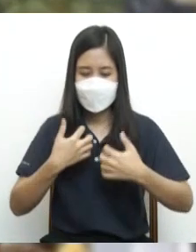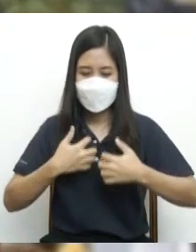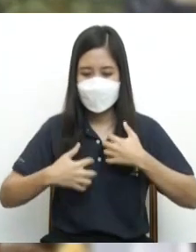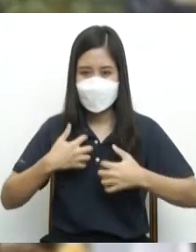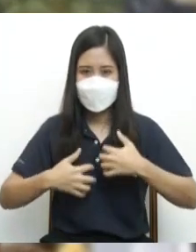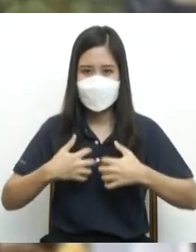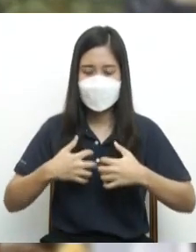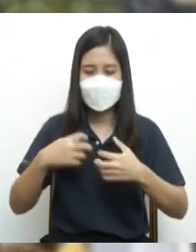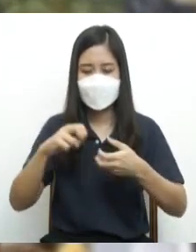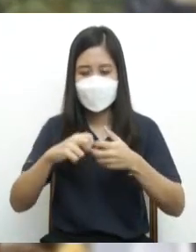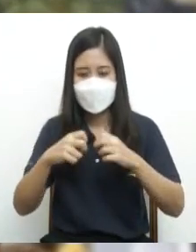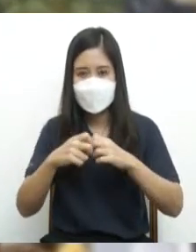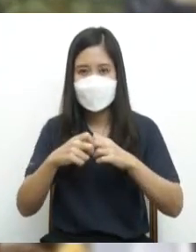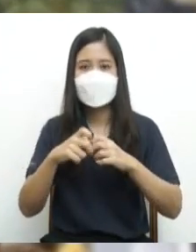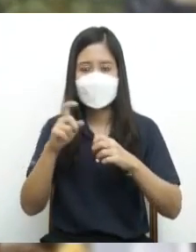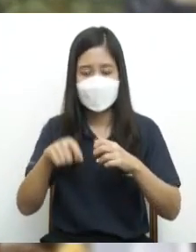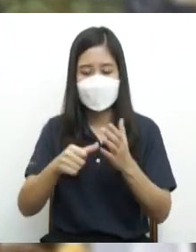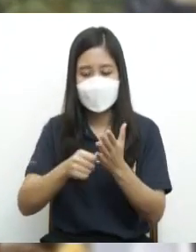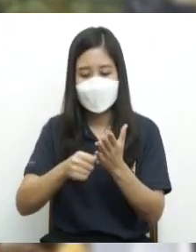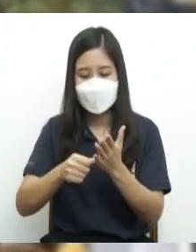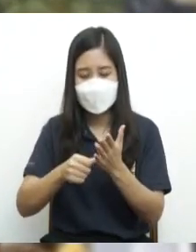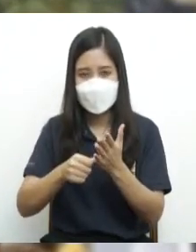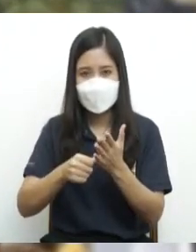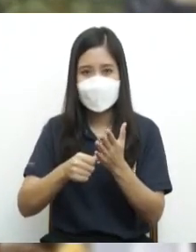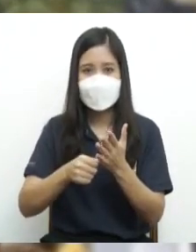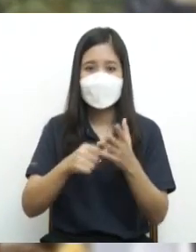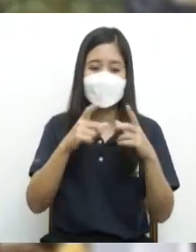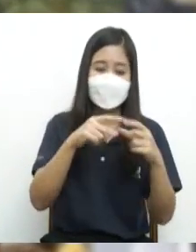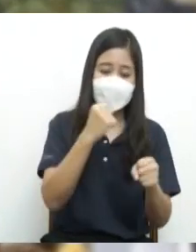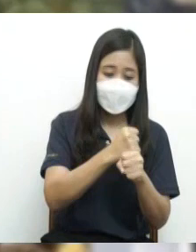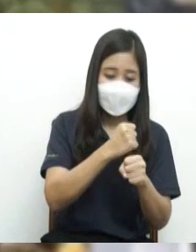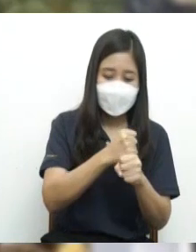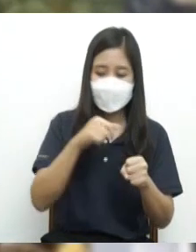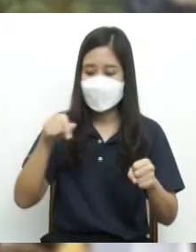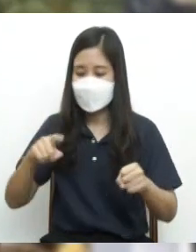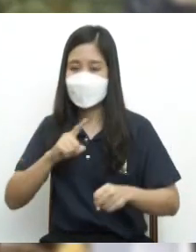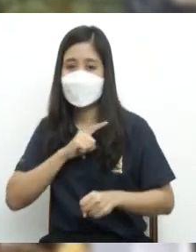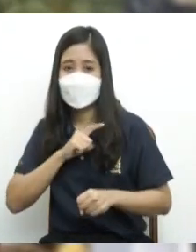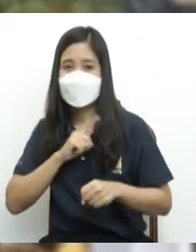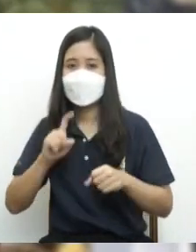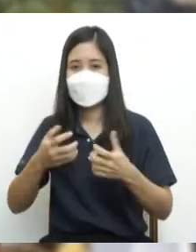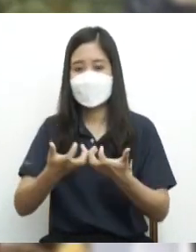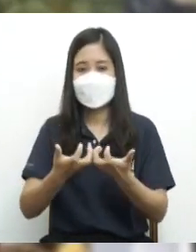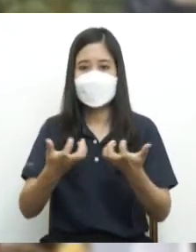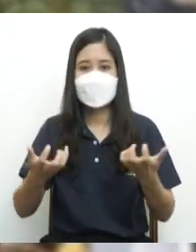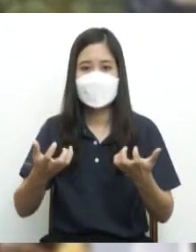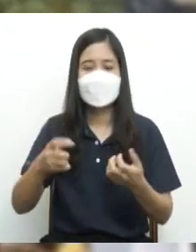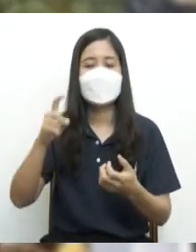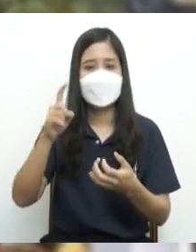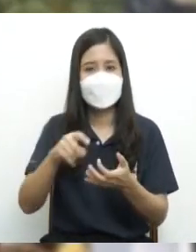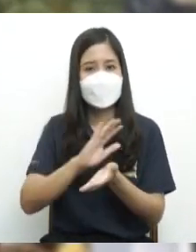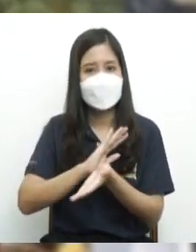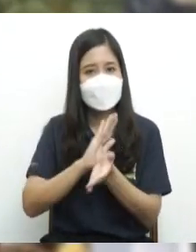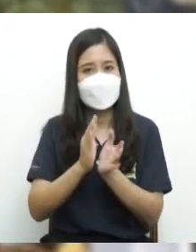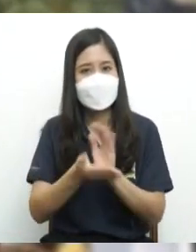แก้ให้ได้นะรวมทั้งเรื่องงานเรื่องส่วนตัวเมื่อเราทำอย่างนี้แล้วเนี่ยมันจึงจะทำงานด้วยกันต่อไปได้ฉะนั้นก็